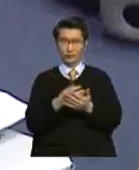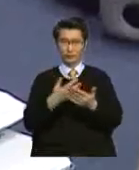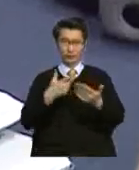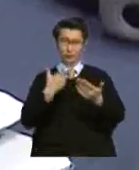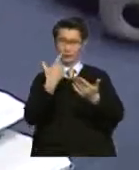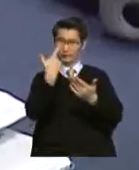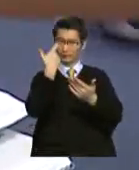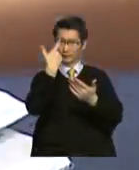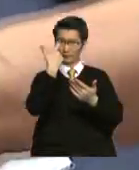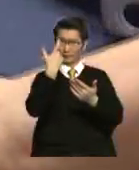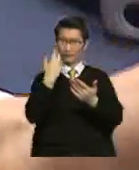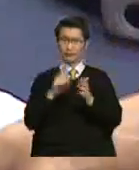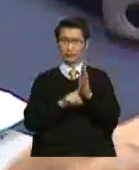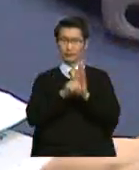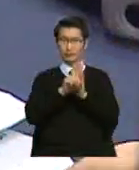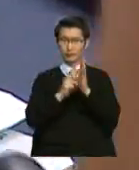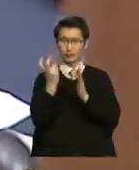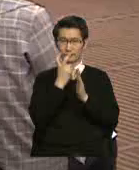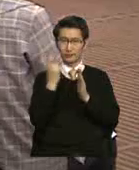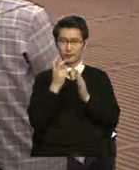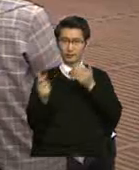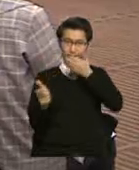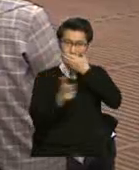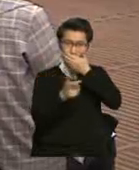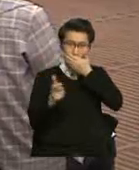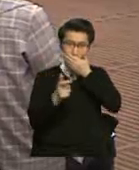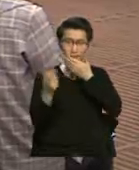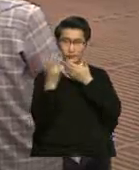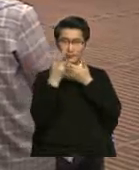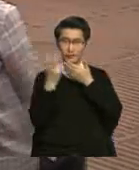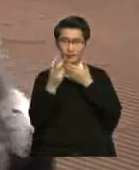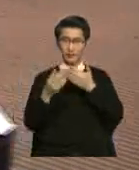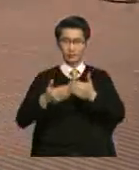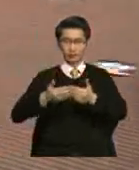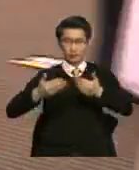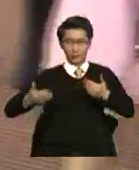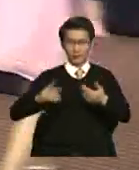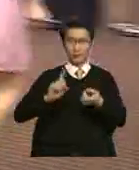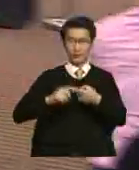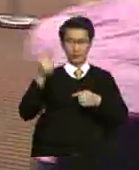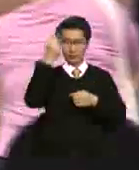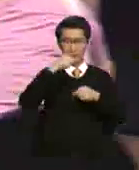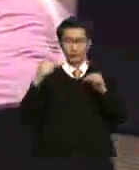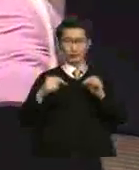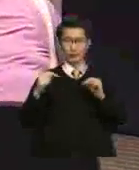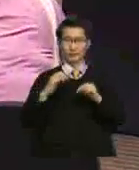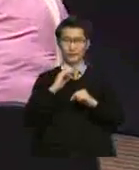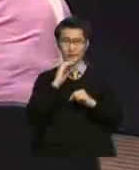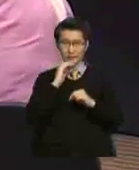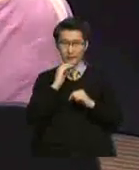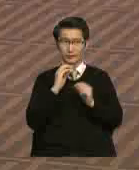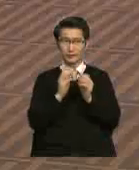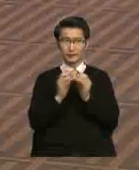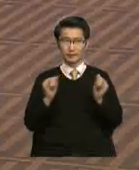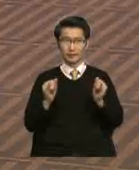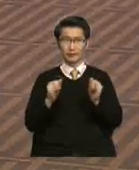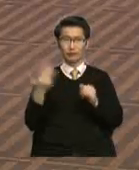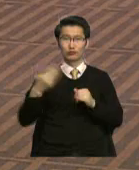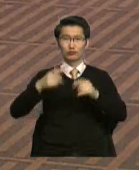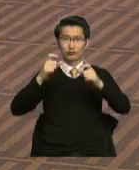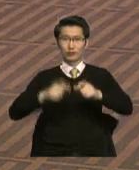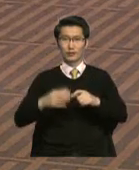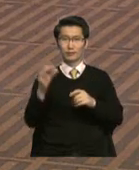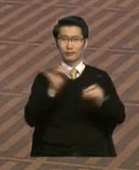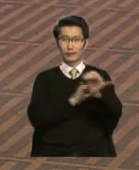방역 절차가 우선 진행됩니다 최소한의 거리를 둔 채 면접을 기다리는 참가자 대 구로구에